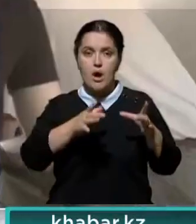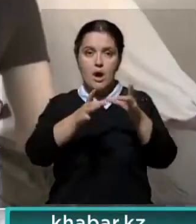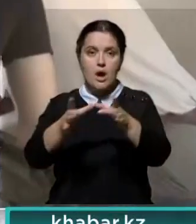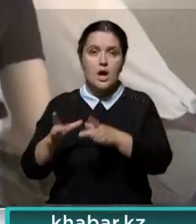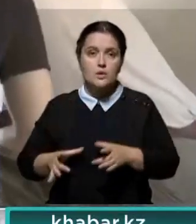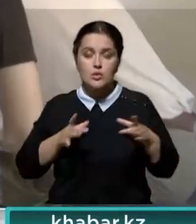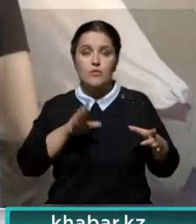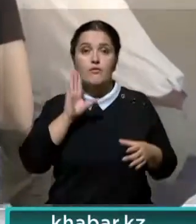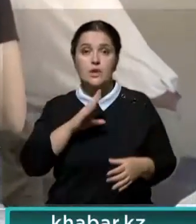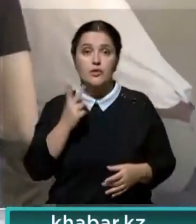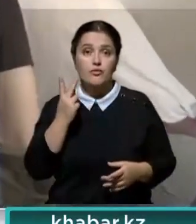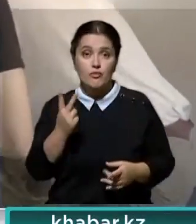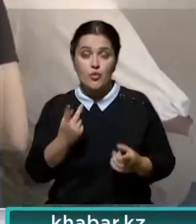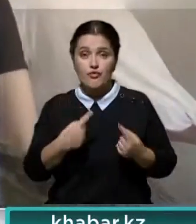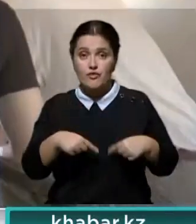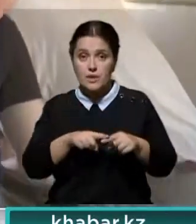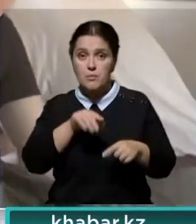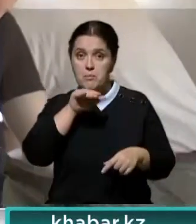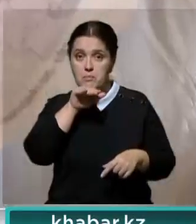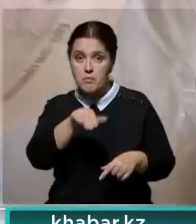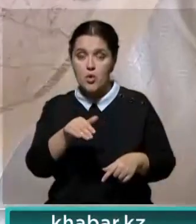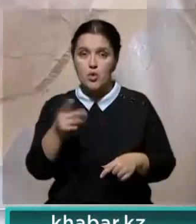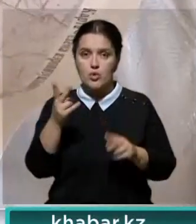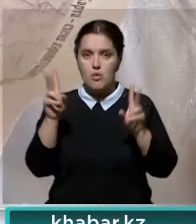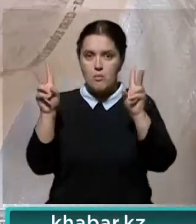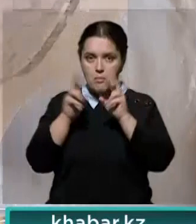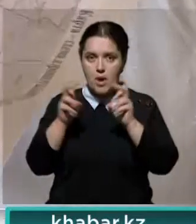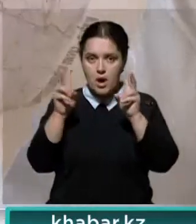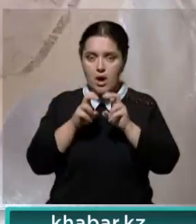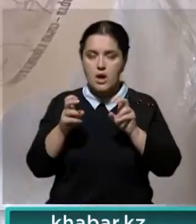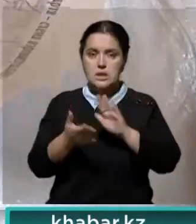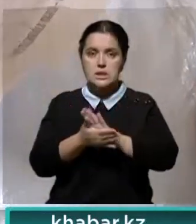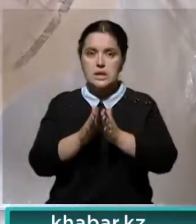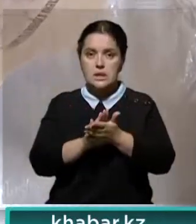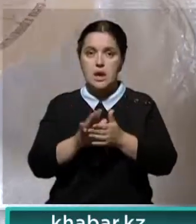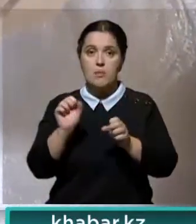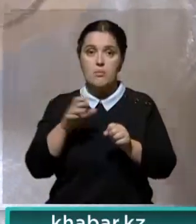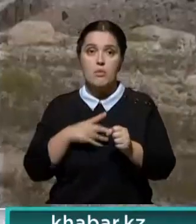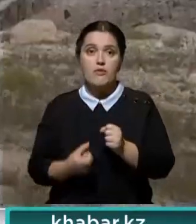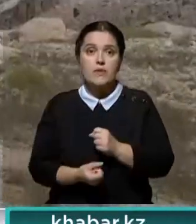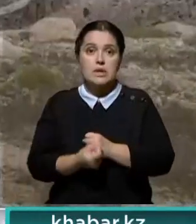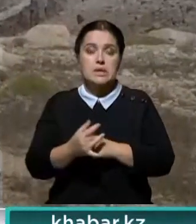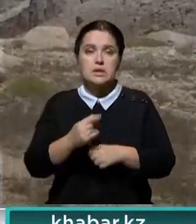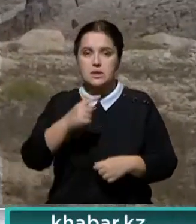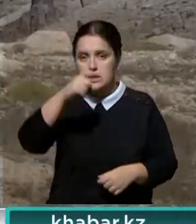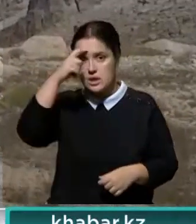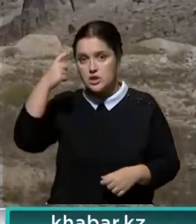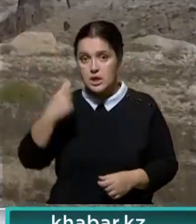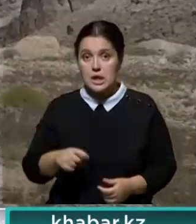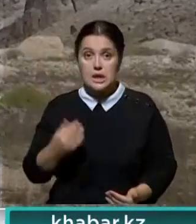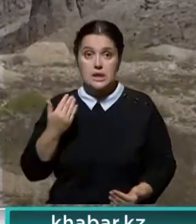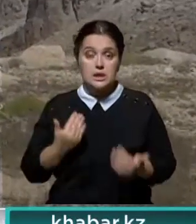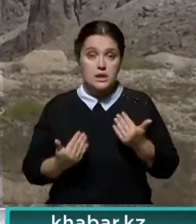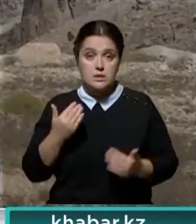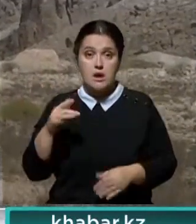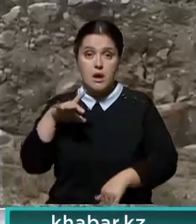озер. Специалисты двух ведомств должны оценить состояние селеопасных участков, которые могли возникнуть из-за аномальной жары.